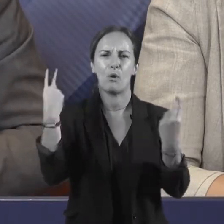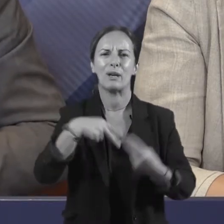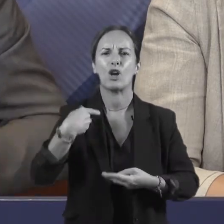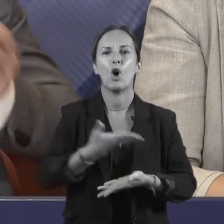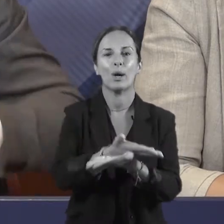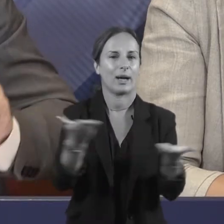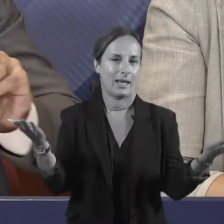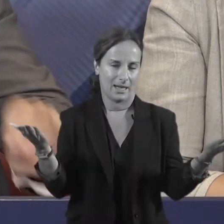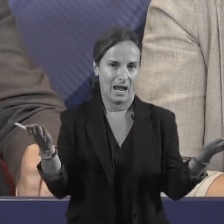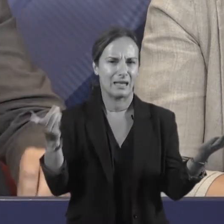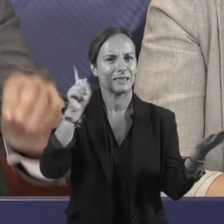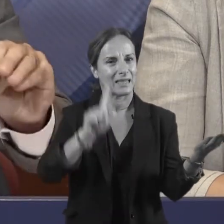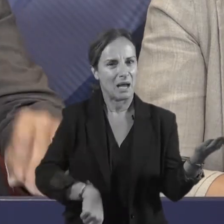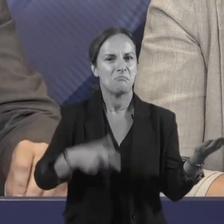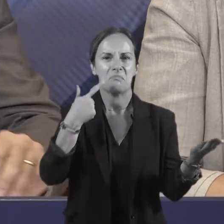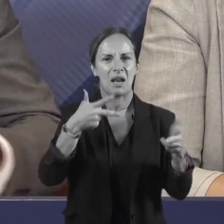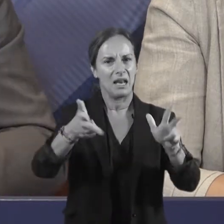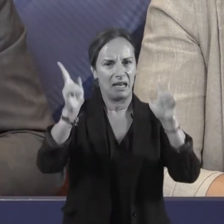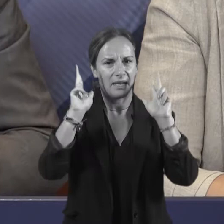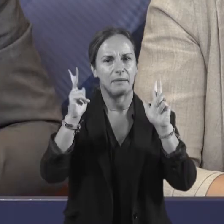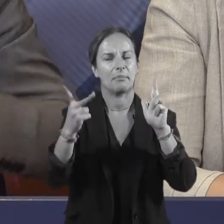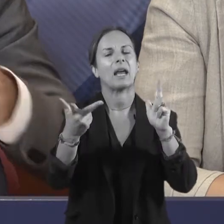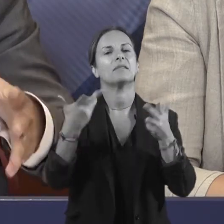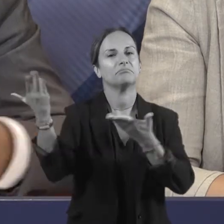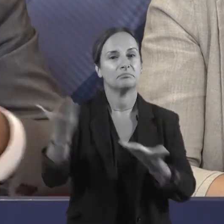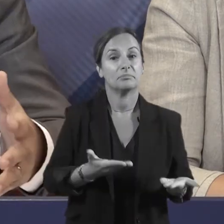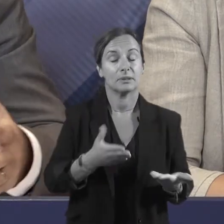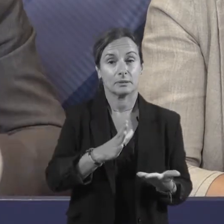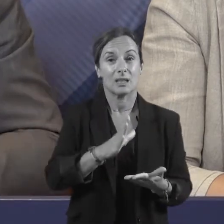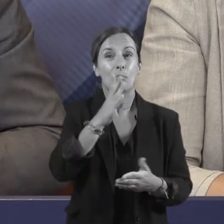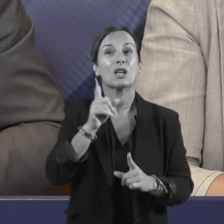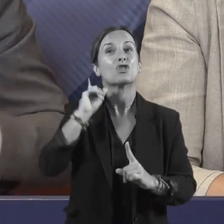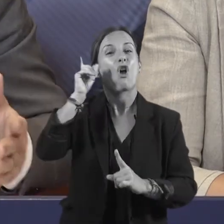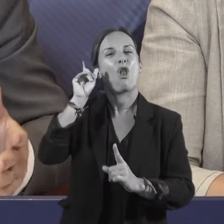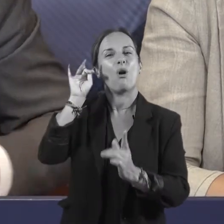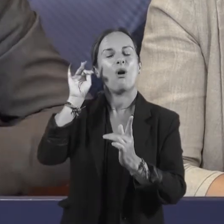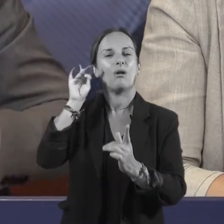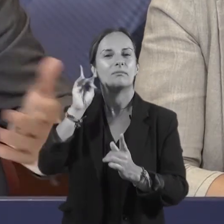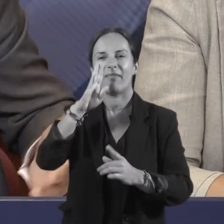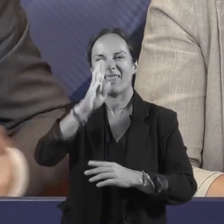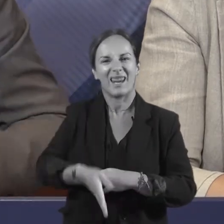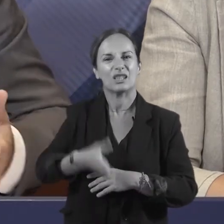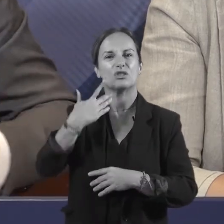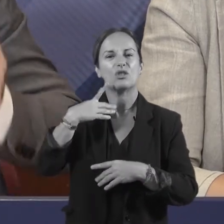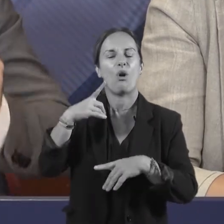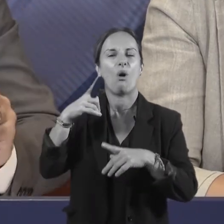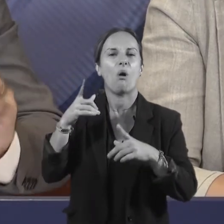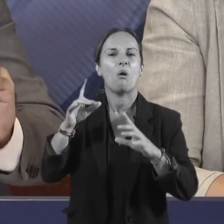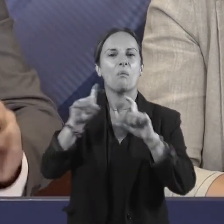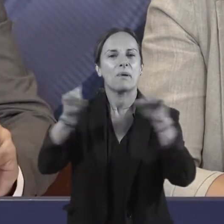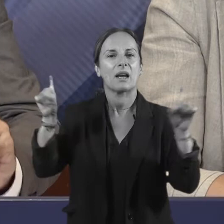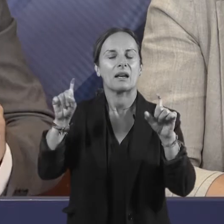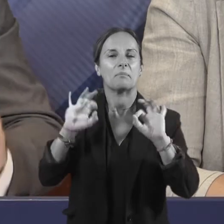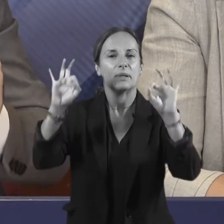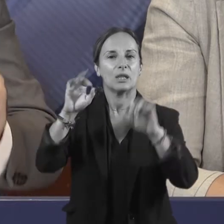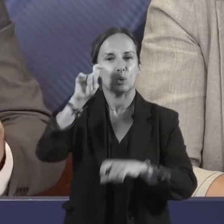aquestes accions no només tinguin un contacte directe amb els prescriptors que vos he comentat, sinó també amb el públic en general que vengui a